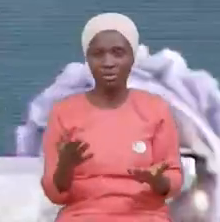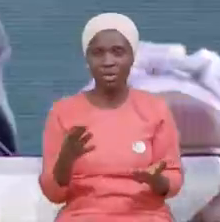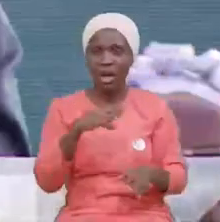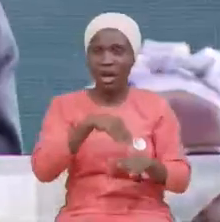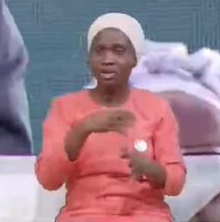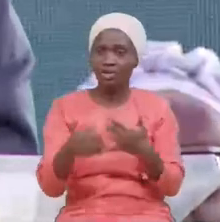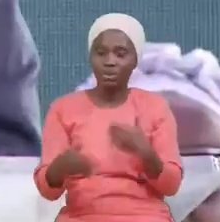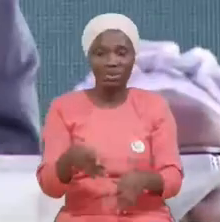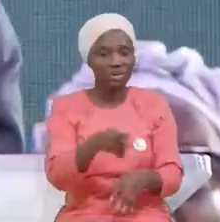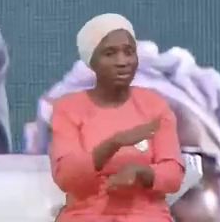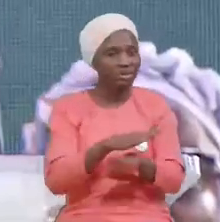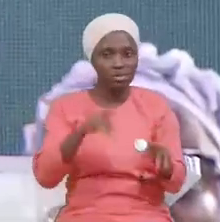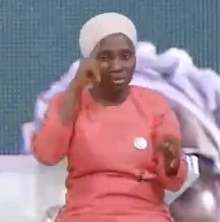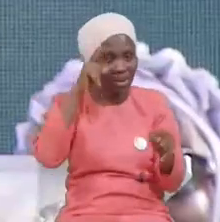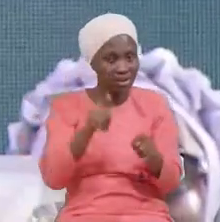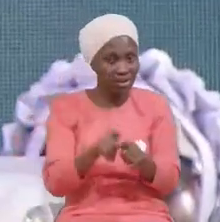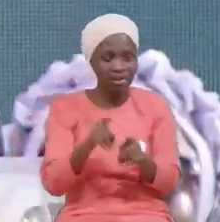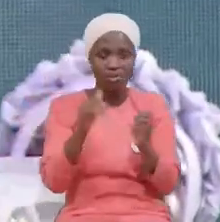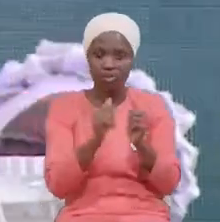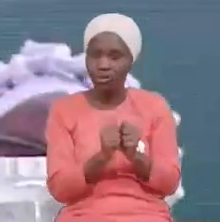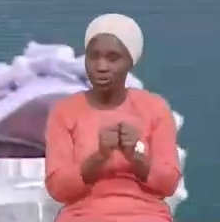Et ceux dont ils ne sont pas d'accord,